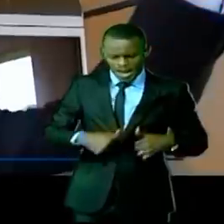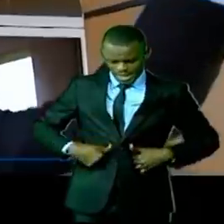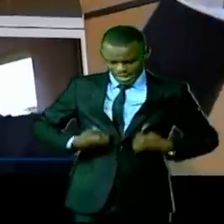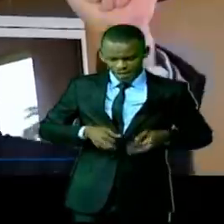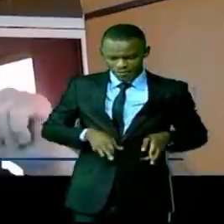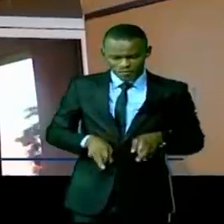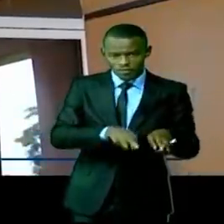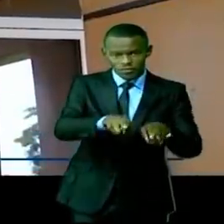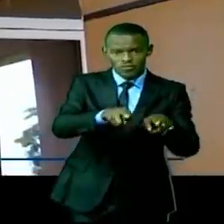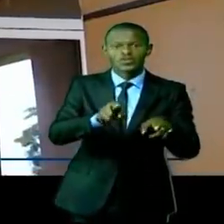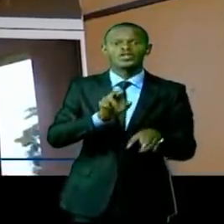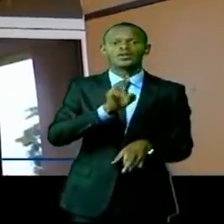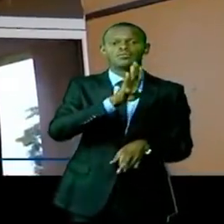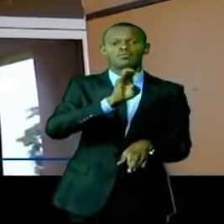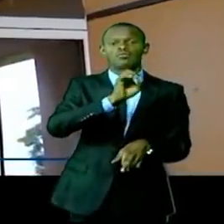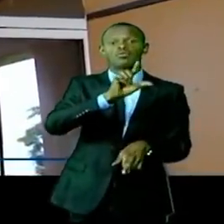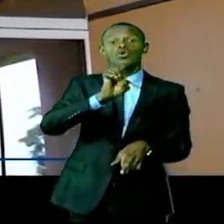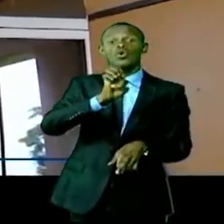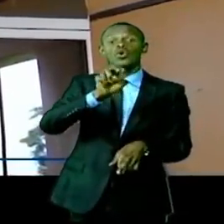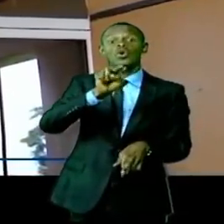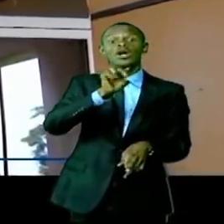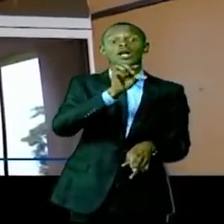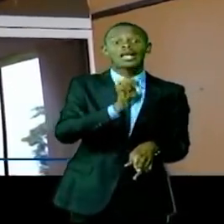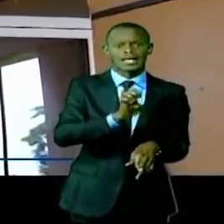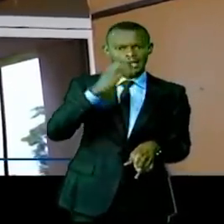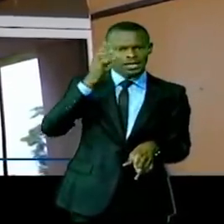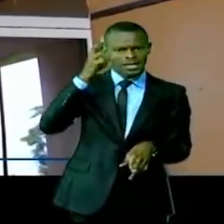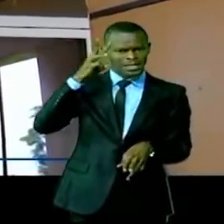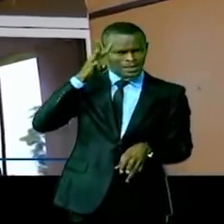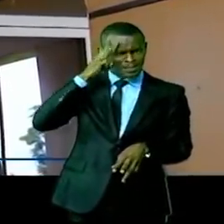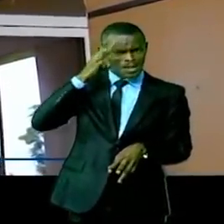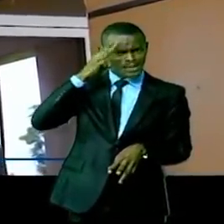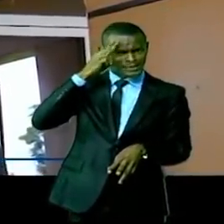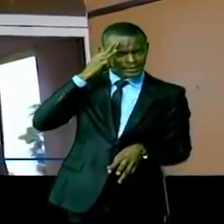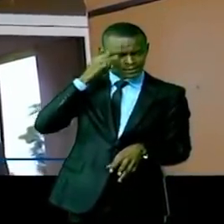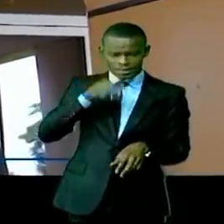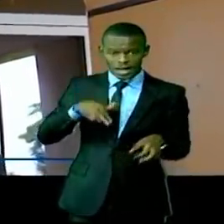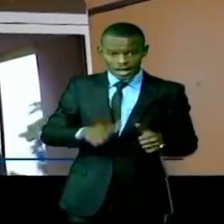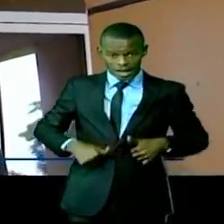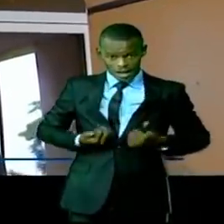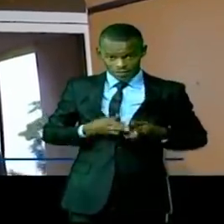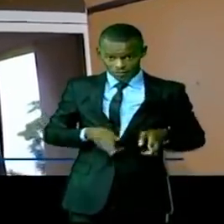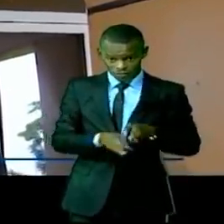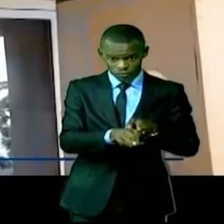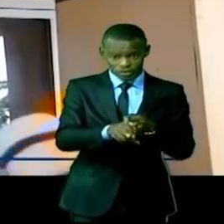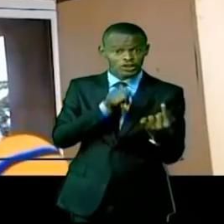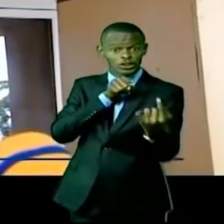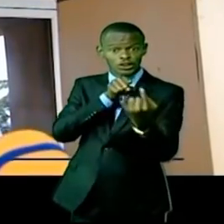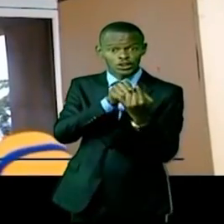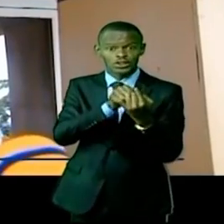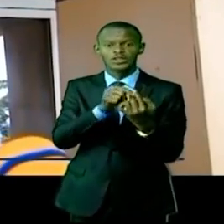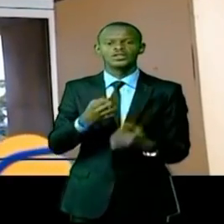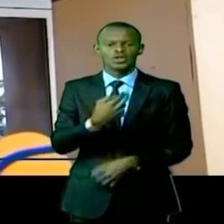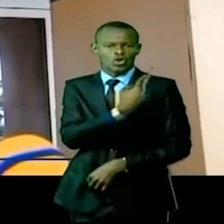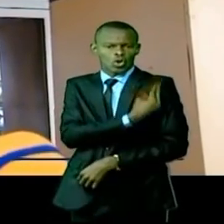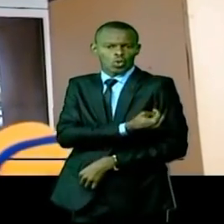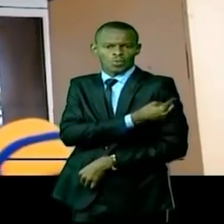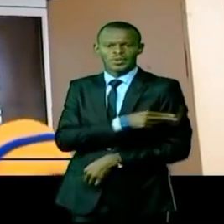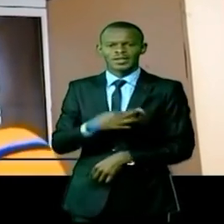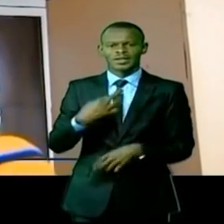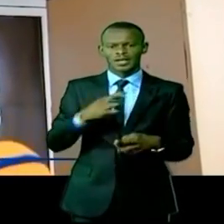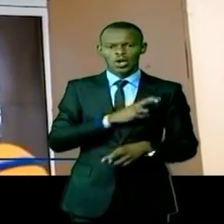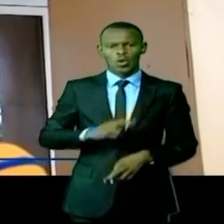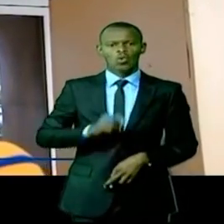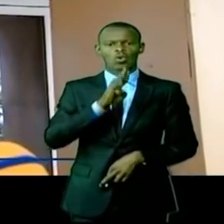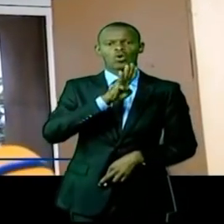l'avenue Bolenguet qui est à Massina et qui donne accès à un hôpital, l'hôpital Roi Baudouin. J'ai été vraiment très surpris